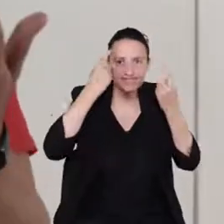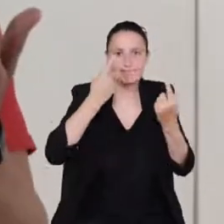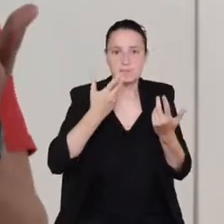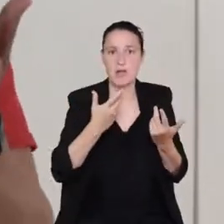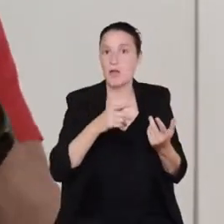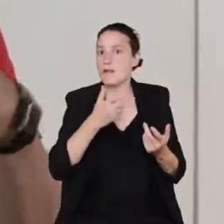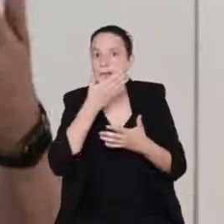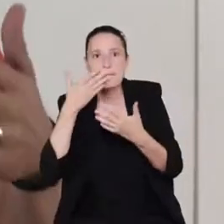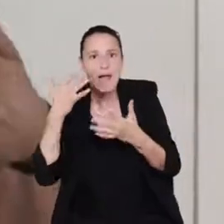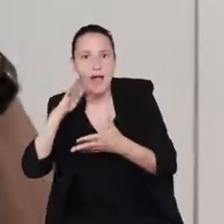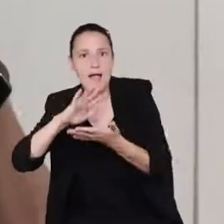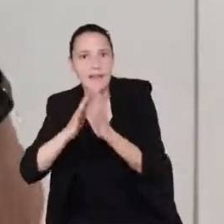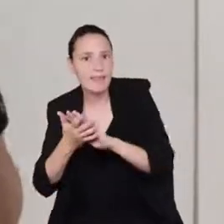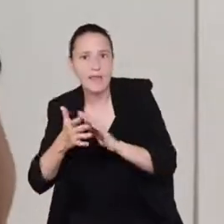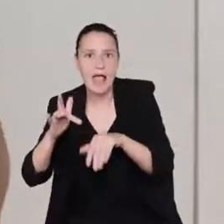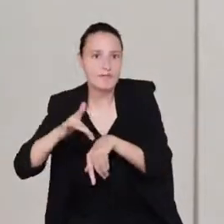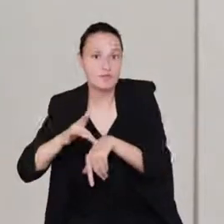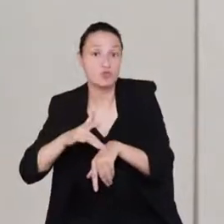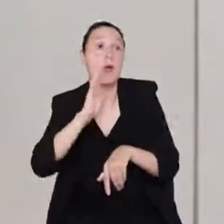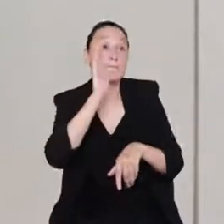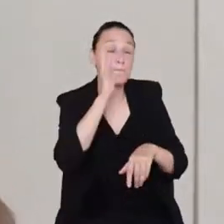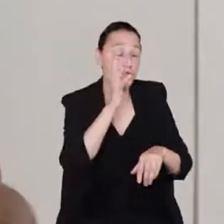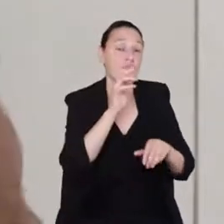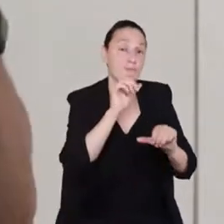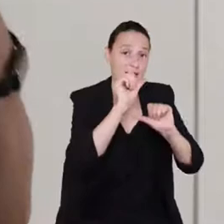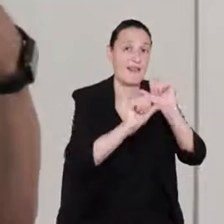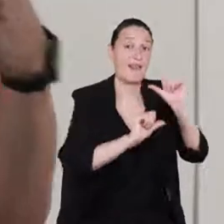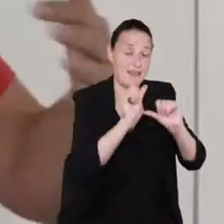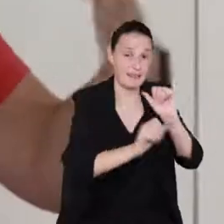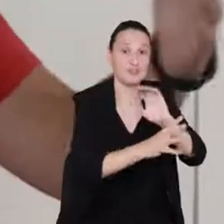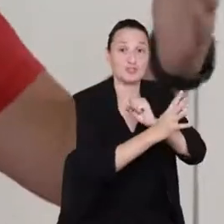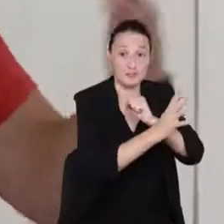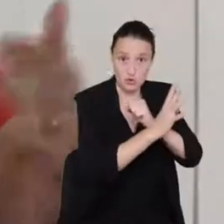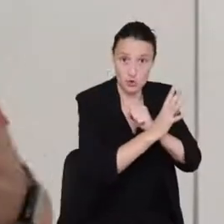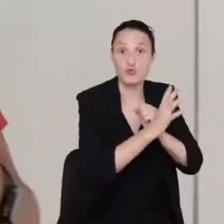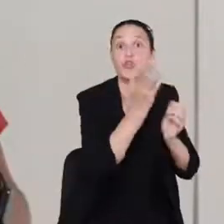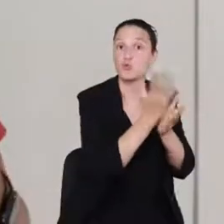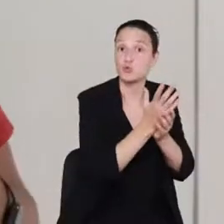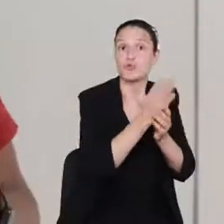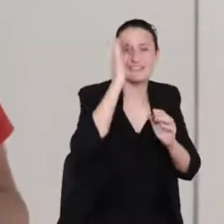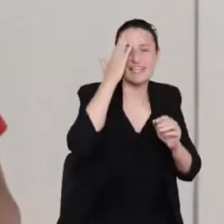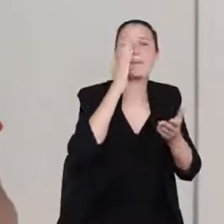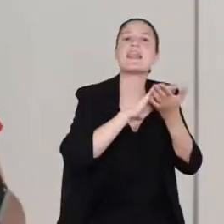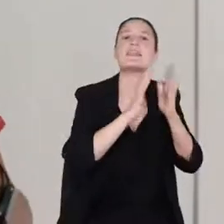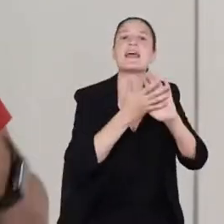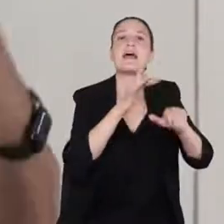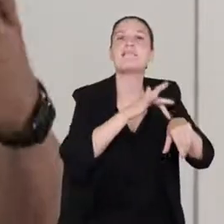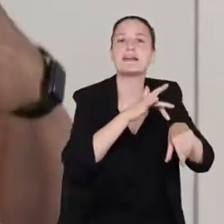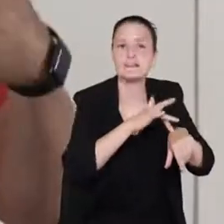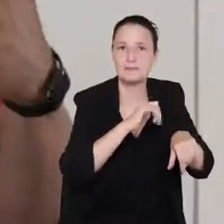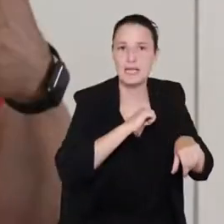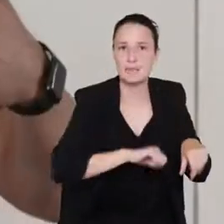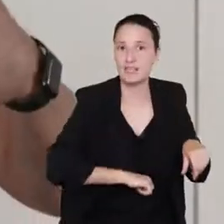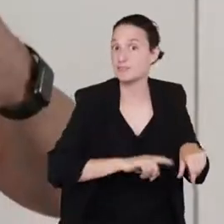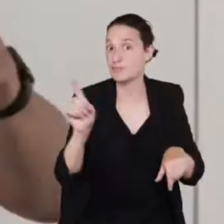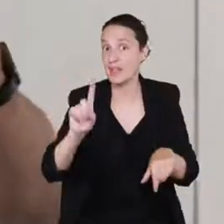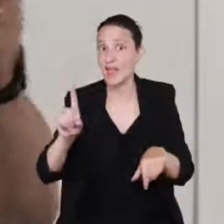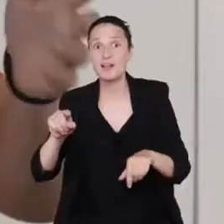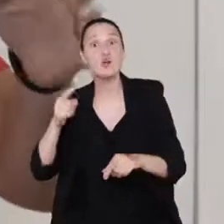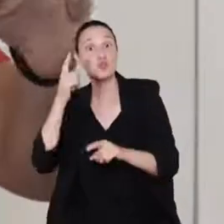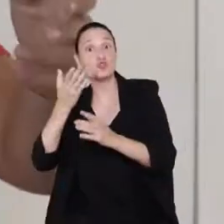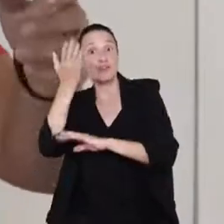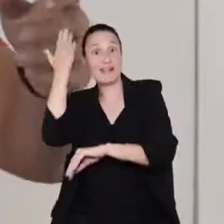albo efektywność, którą my znamy z lat 90. zeszłego stulecia, prawda, z takiej naszej opowieści o kapitalizmie, tylko oni pisali